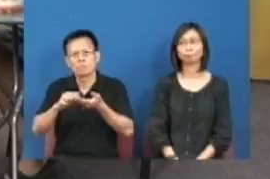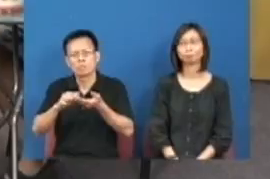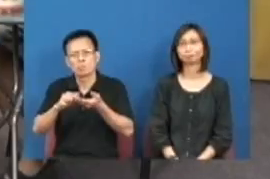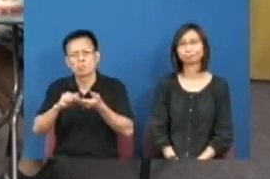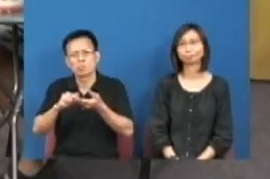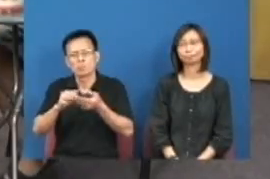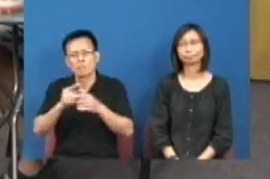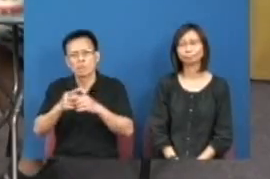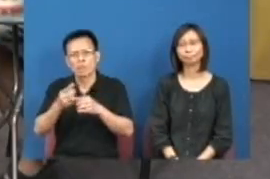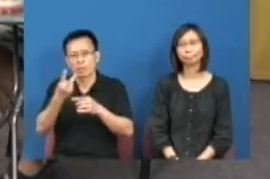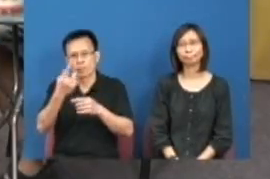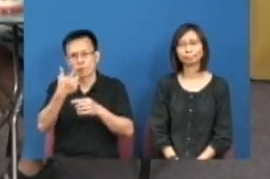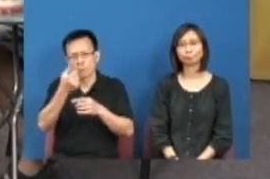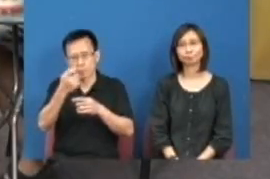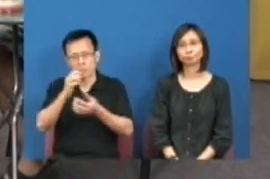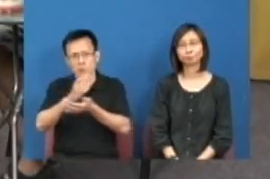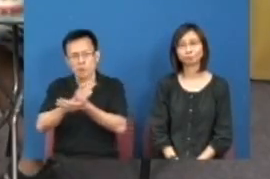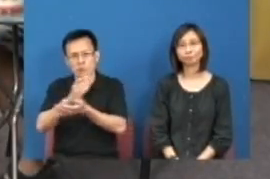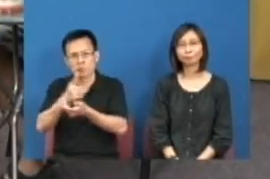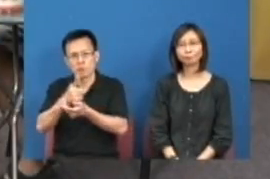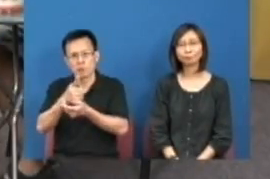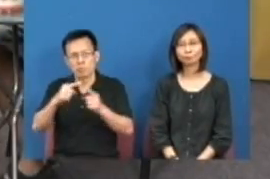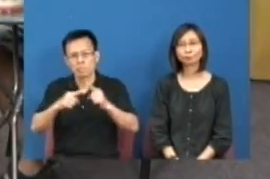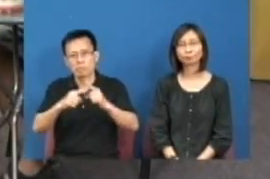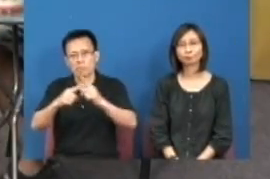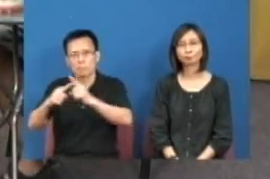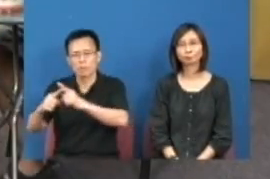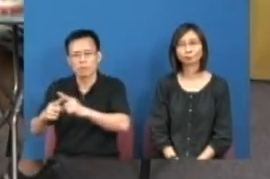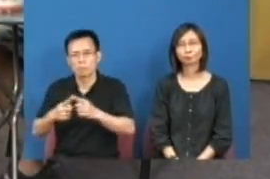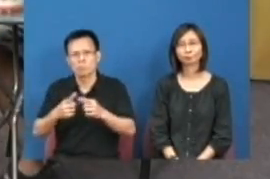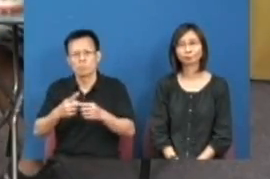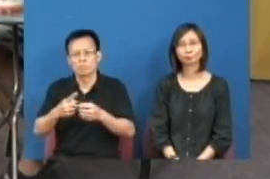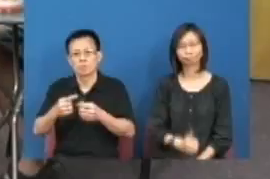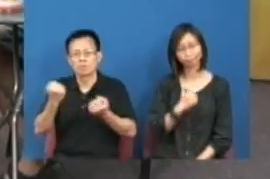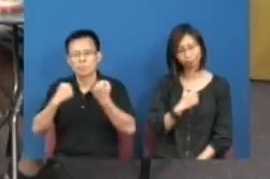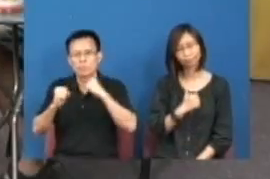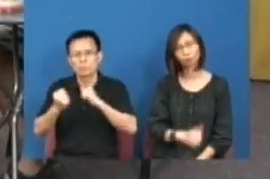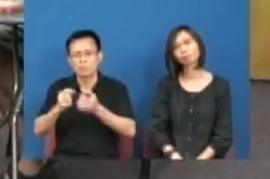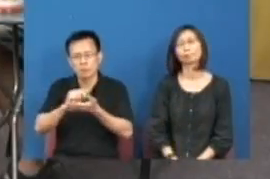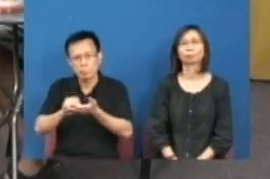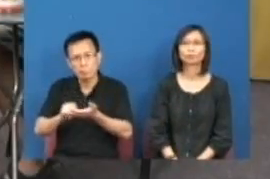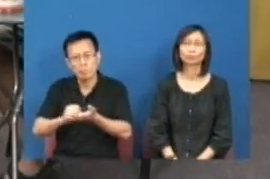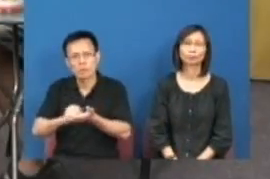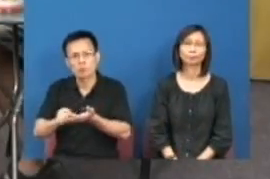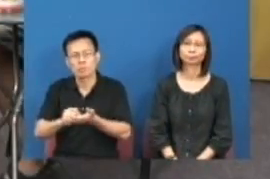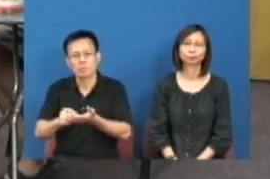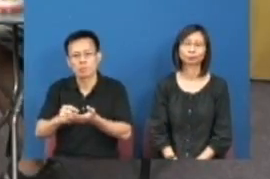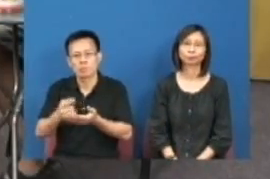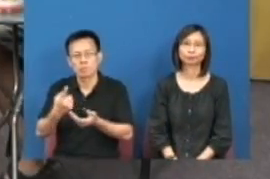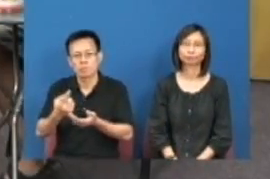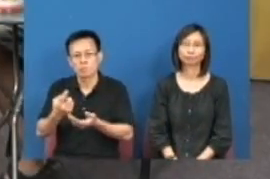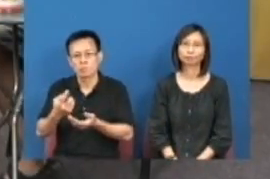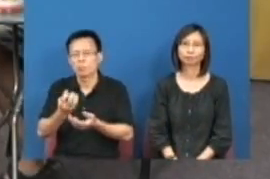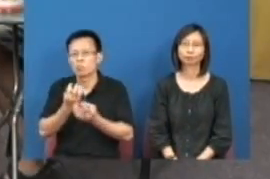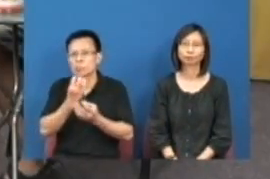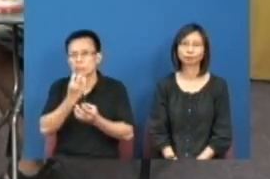呢個80年代民主化運動嘅一個描述嚟咯。係 啊，係啊， 即係由東歐以至到亞洲